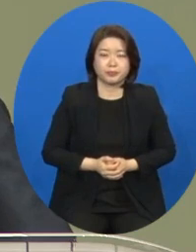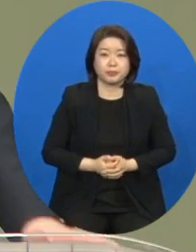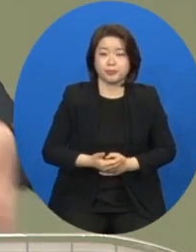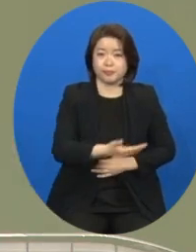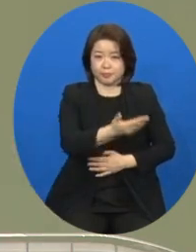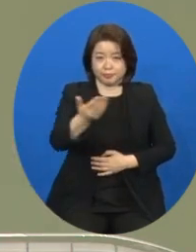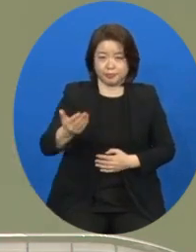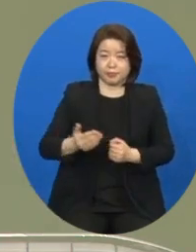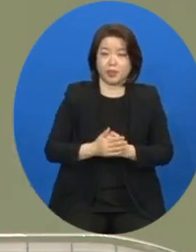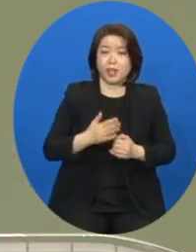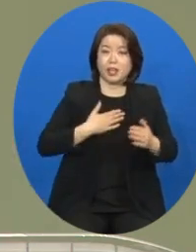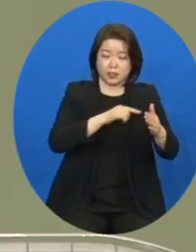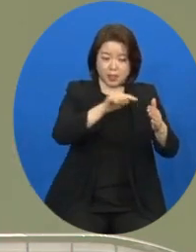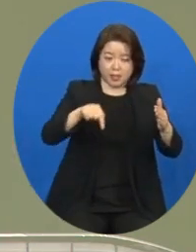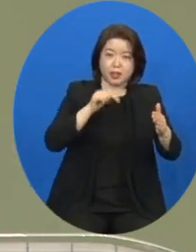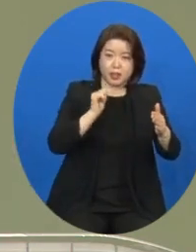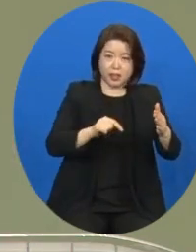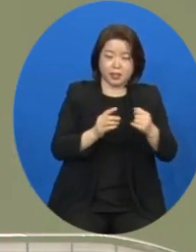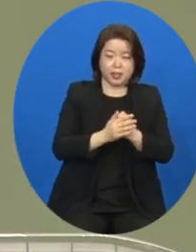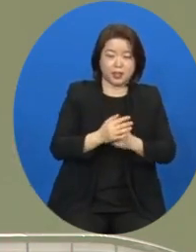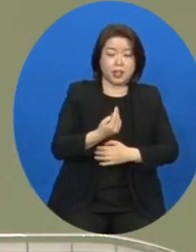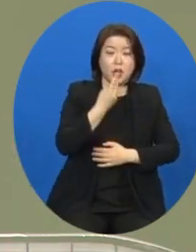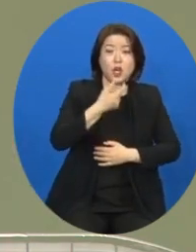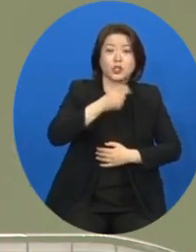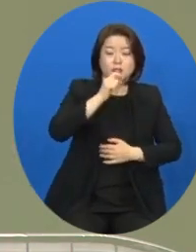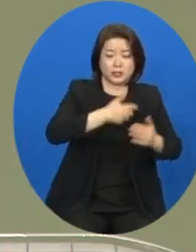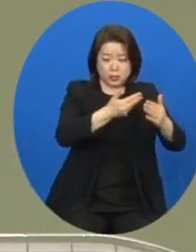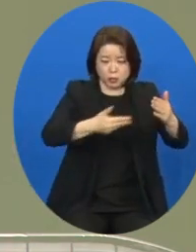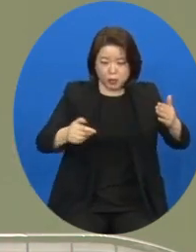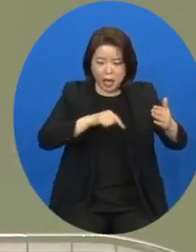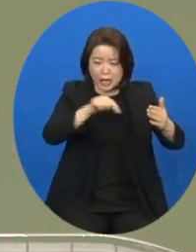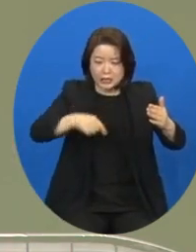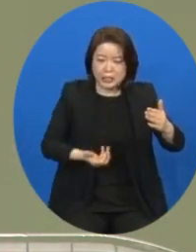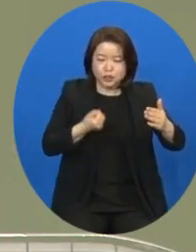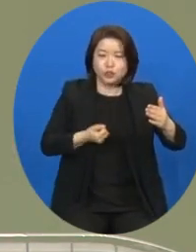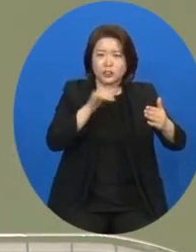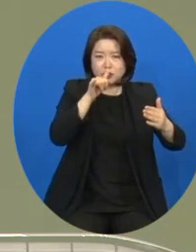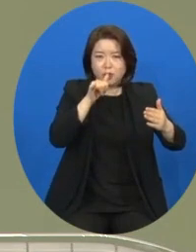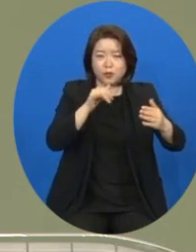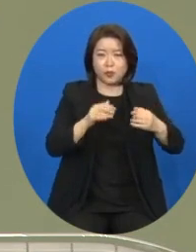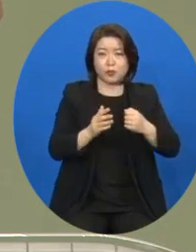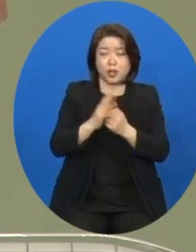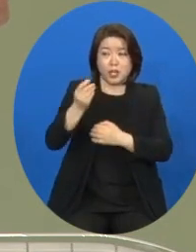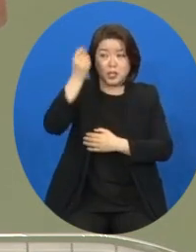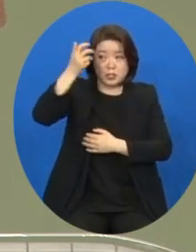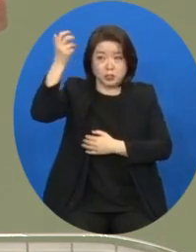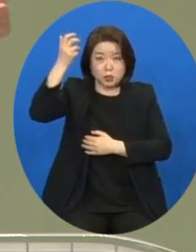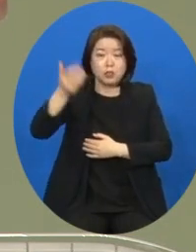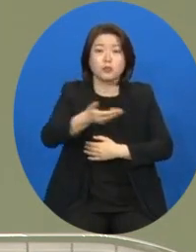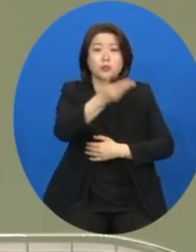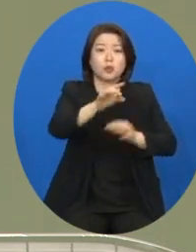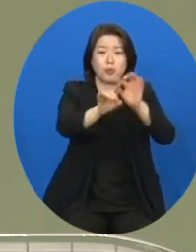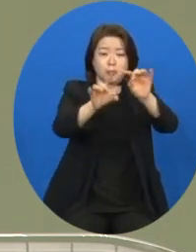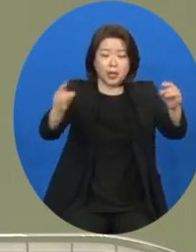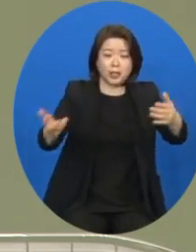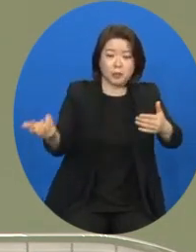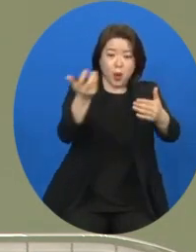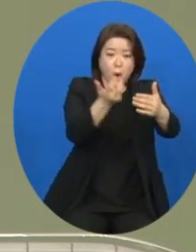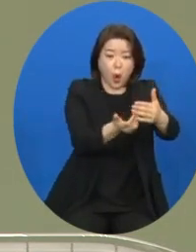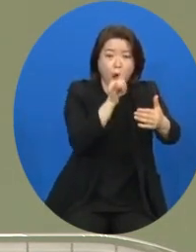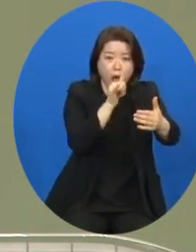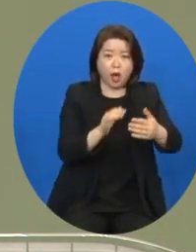여러분, 우리 안에 이미 생수의 강이 있습니다. 성령님이 여러분 안에 계시잖아요. 여러분이